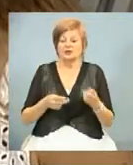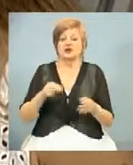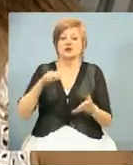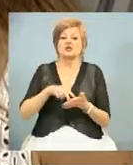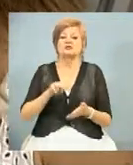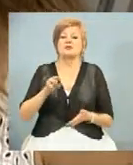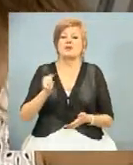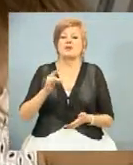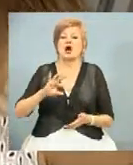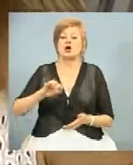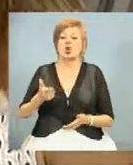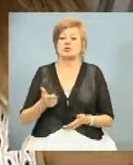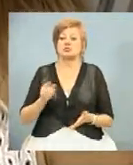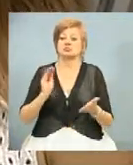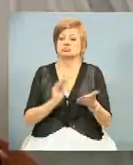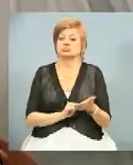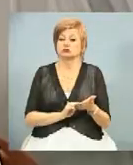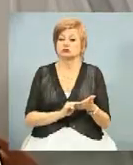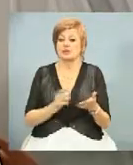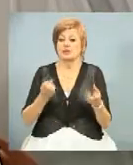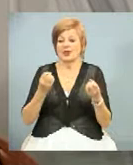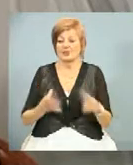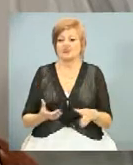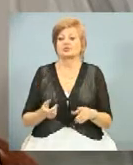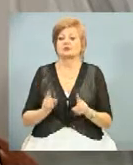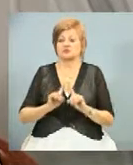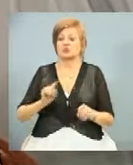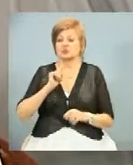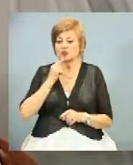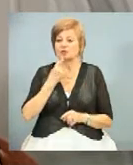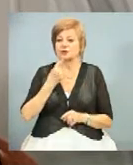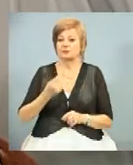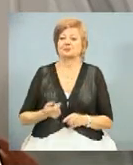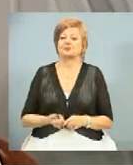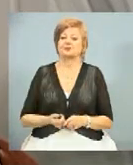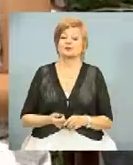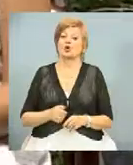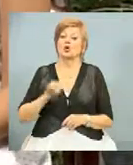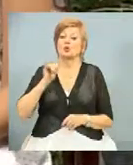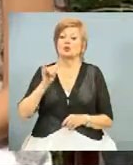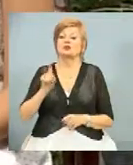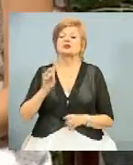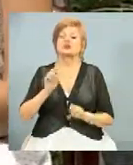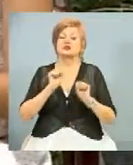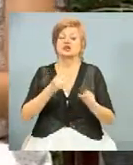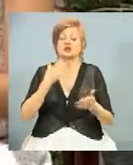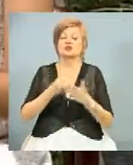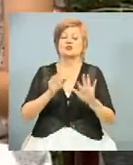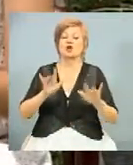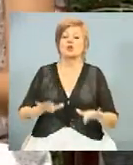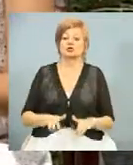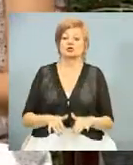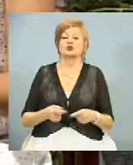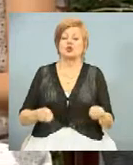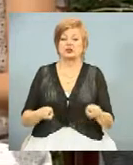паролі. Так. Які паролі? Напевно, не прості, а дуже-дуже складні. У тебе, як ти захищаєш свій комп'ютер від різних